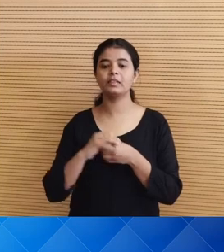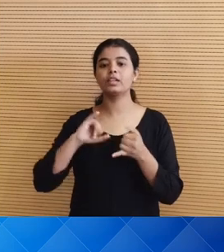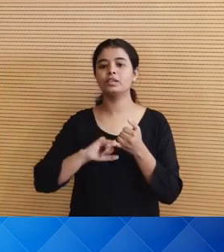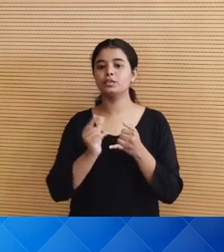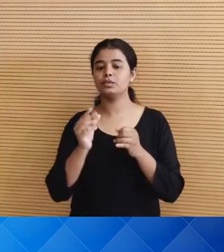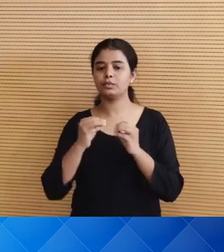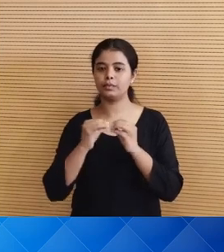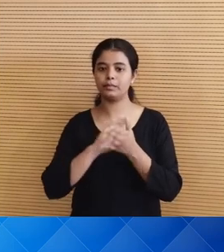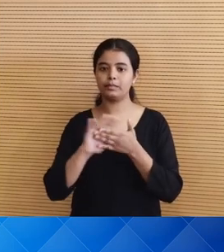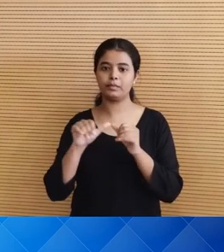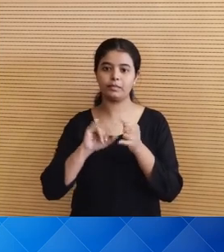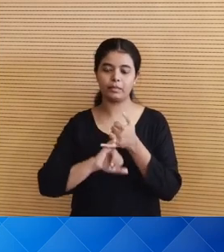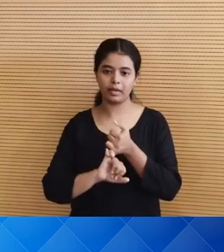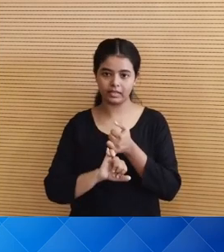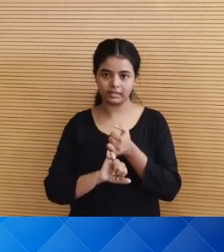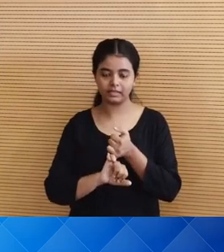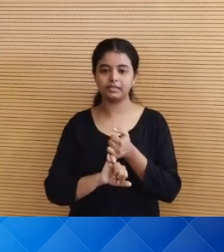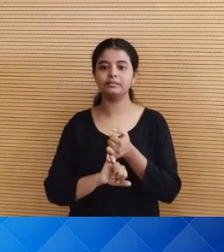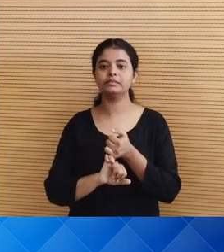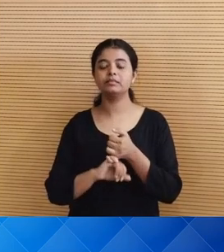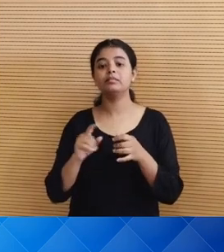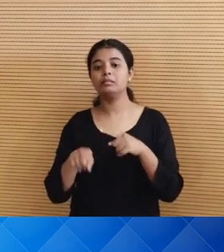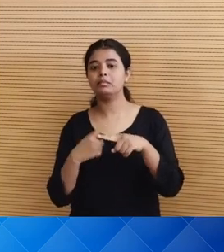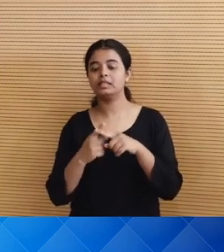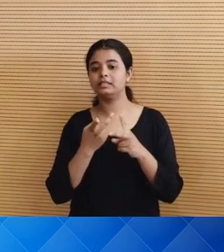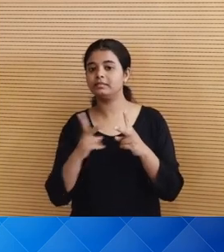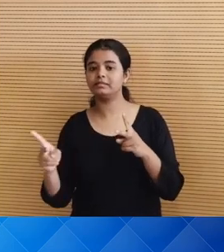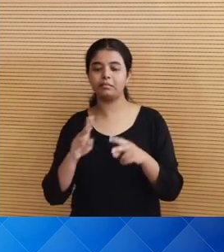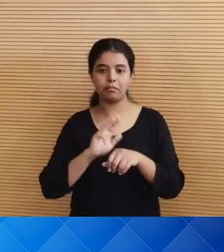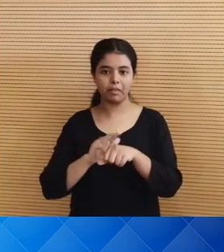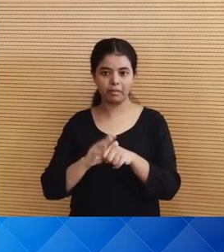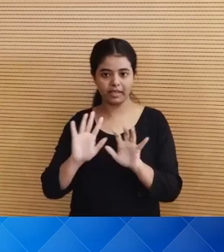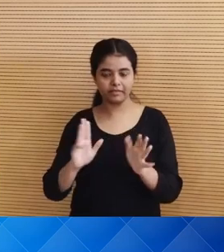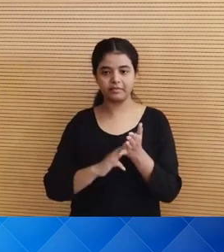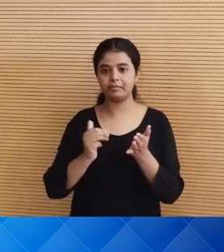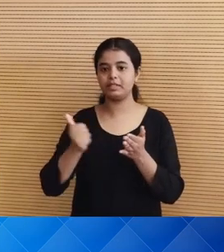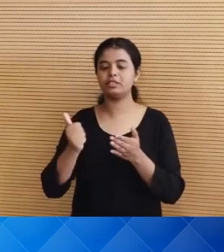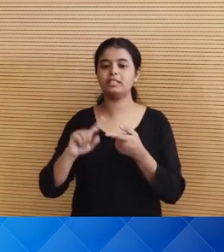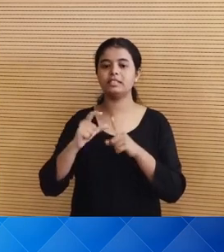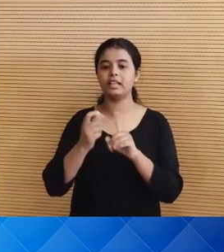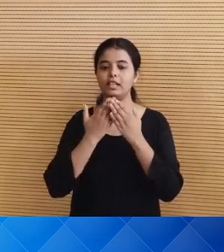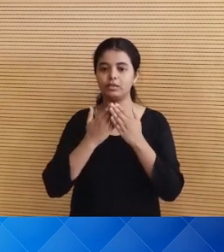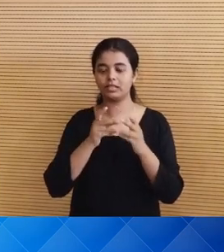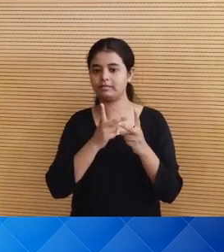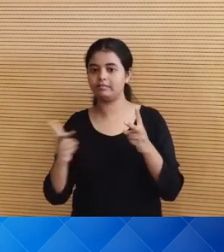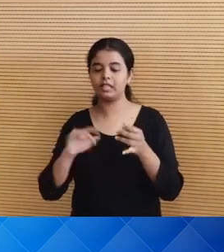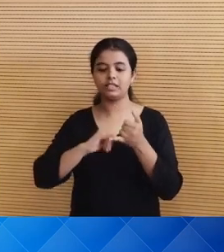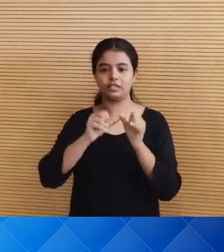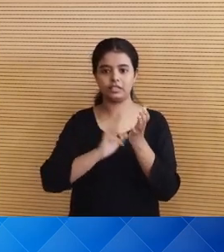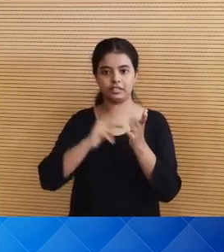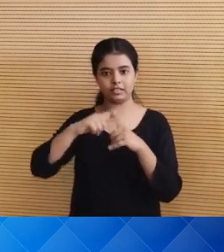श्रीमती अनीता करवाल जी, सचिव स्कूल शिक्षा और साक्षरता विभाग शिक्षा मंत्रालय भारत सरकार, श्री संजय कुमार जी,